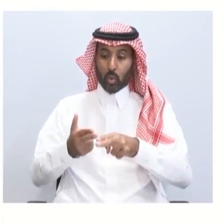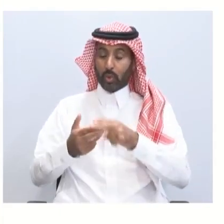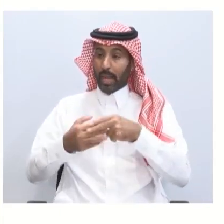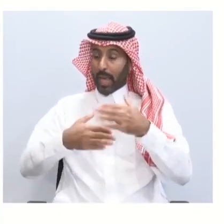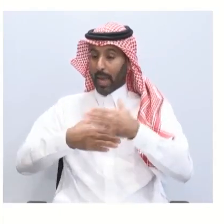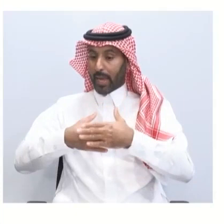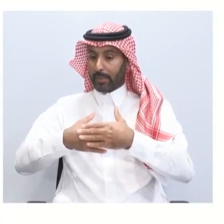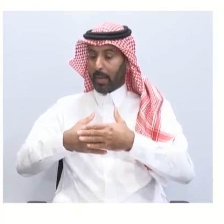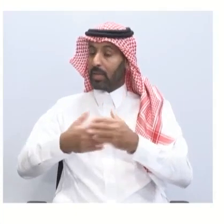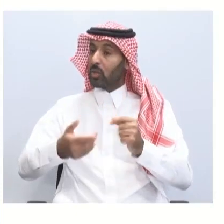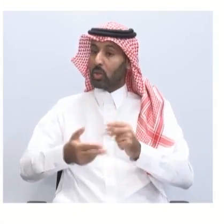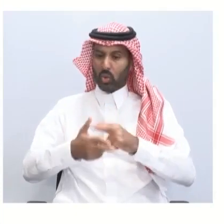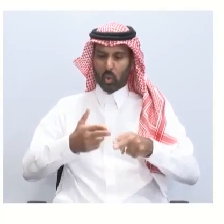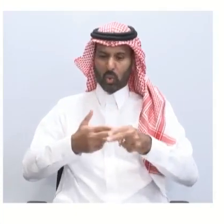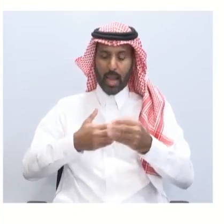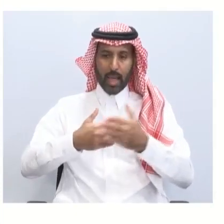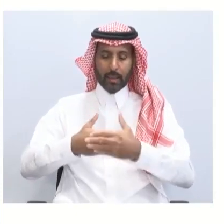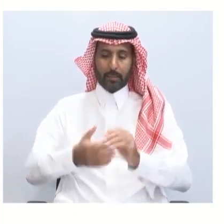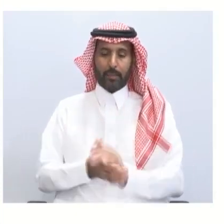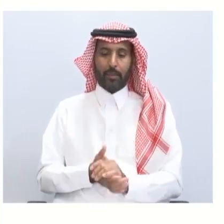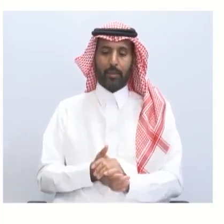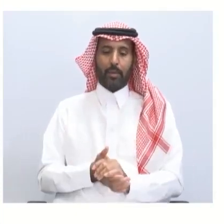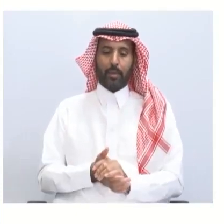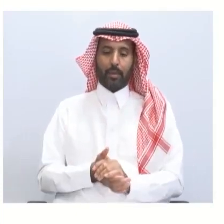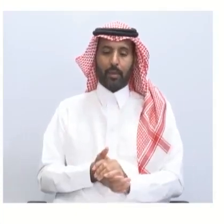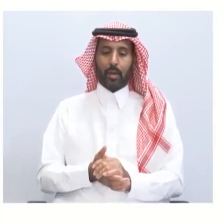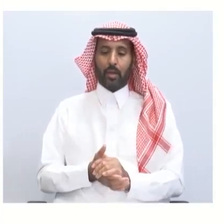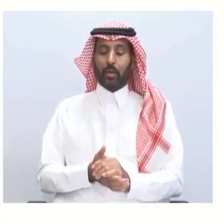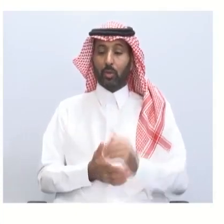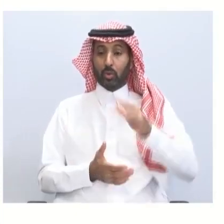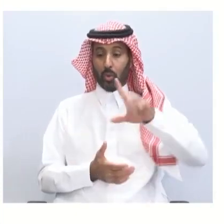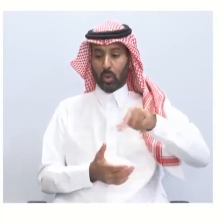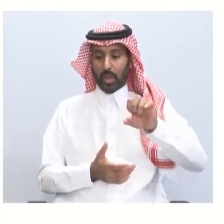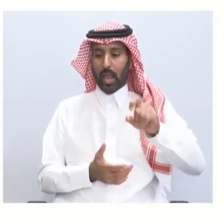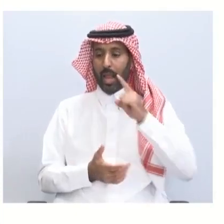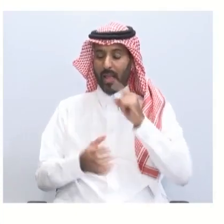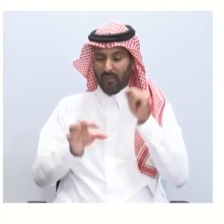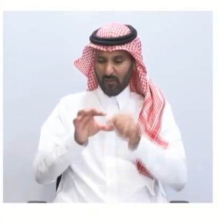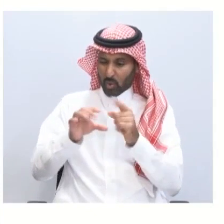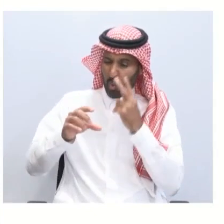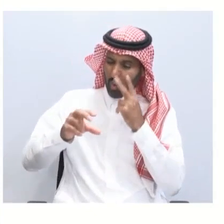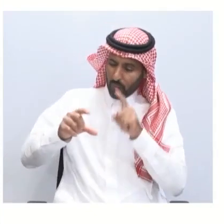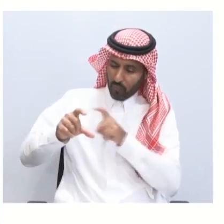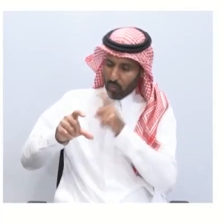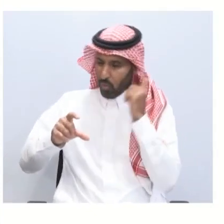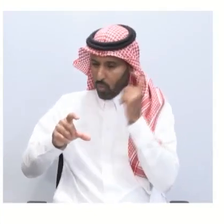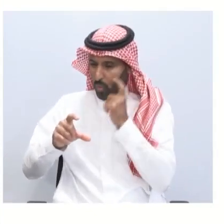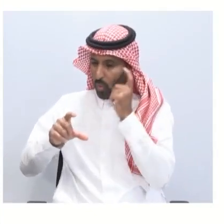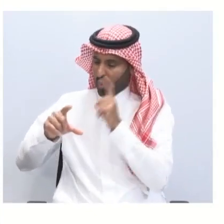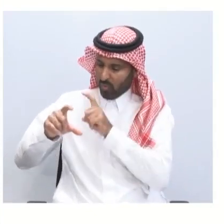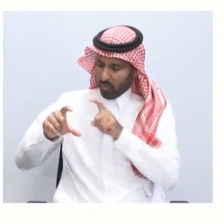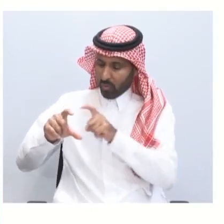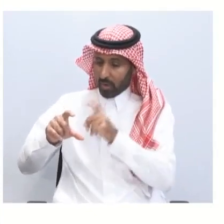الخدمه شروط الخدمه لدينا كذلك فجوه الفضول هذه من